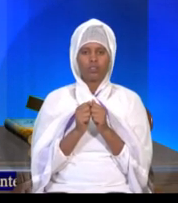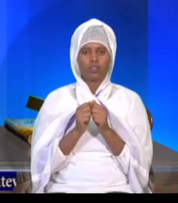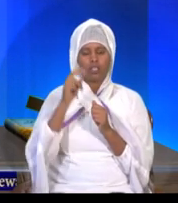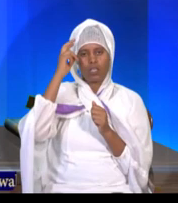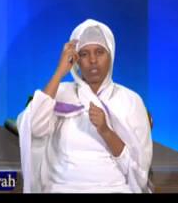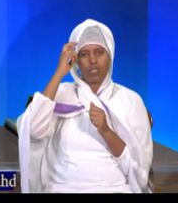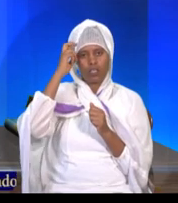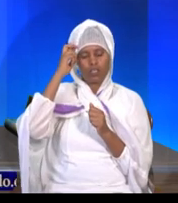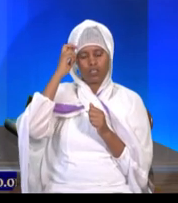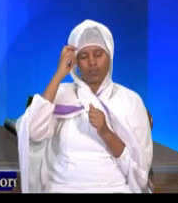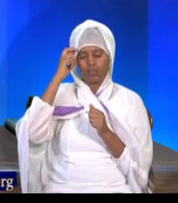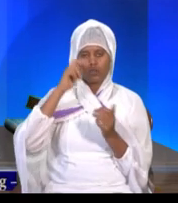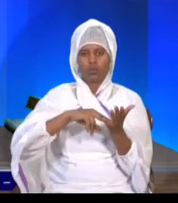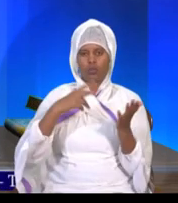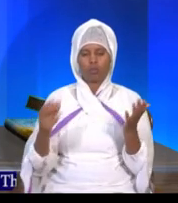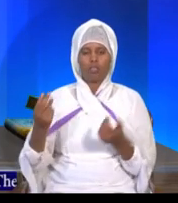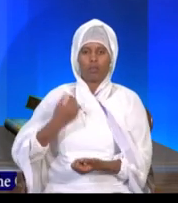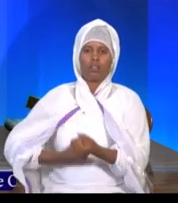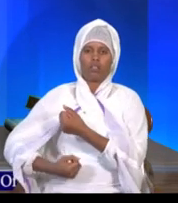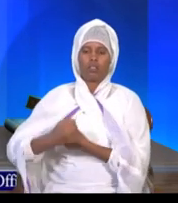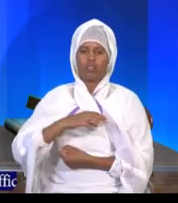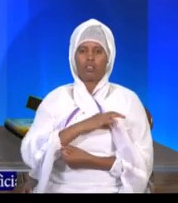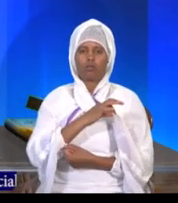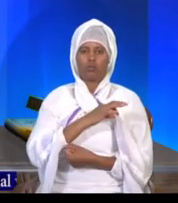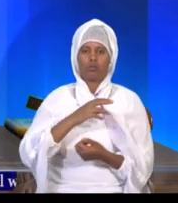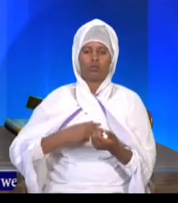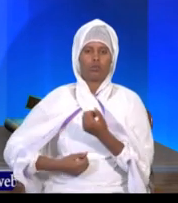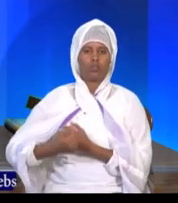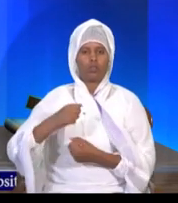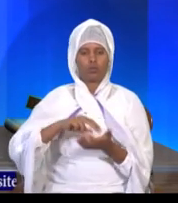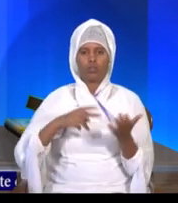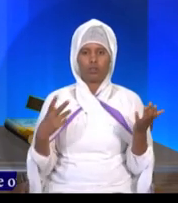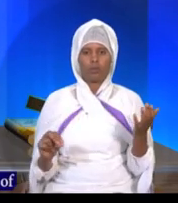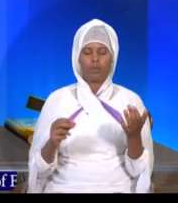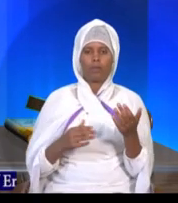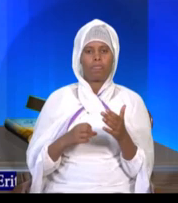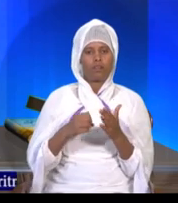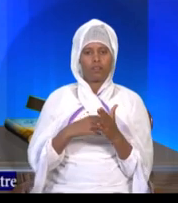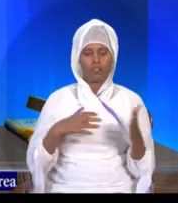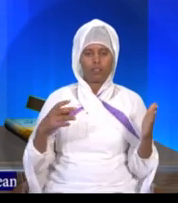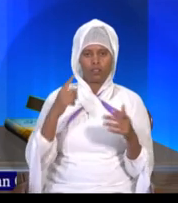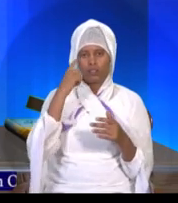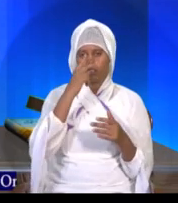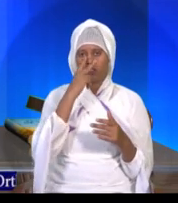ኣብዚ ሓጢኣት ወዲቖም ኣባይ ኣይቆም ምስ ኣብ ዝሙት ወደቐ ይብል ስለዚ ርእኒ